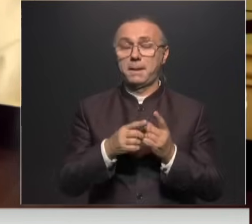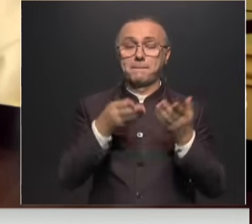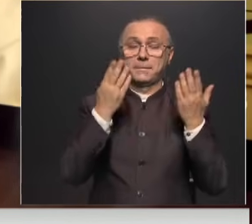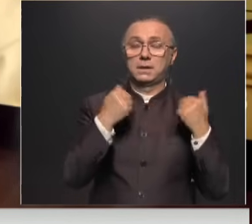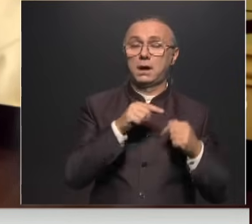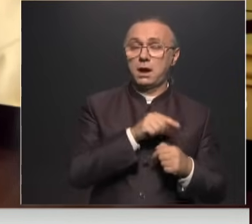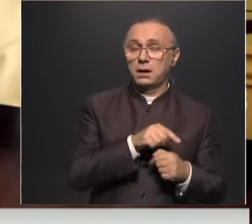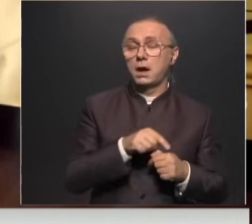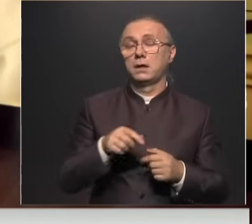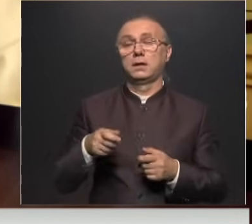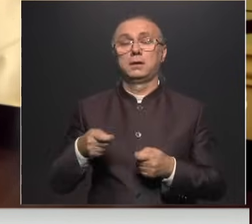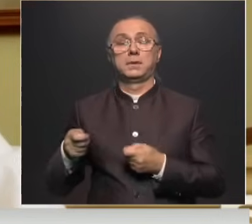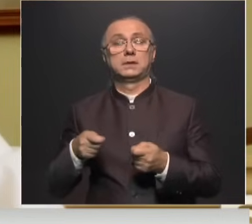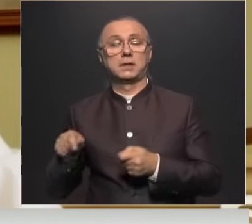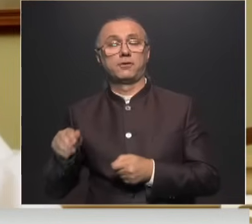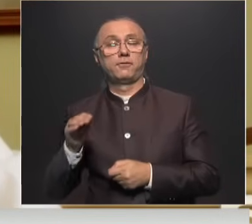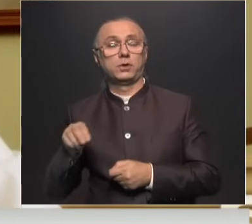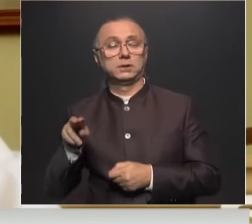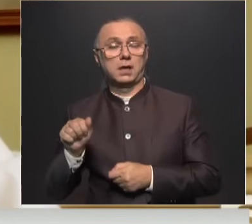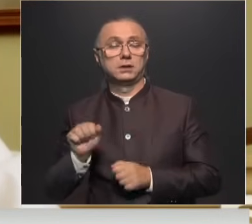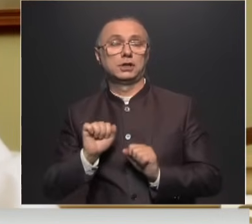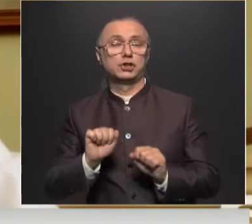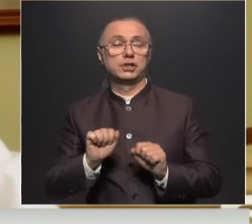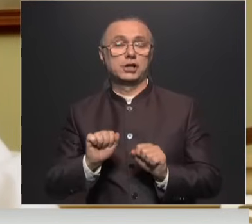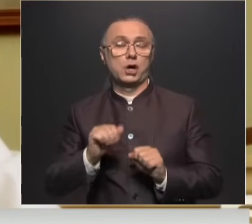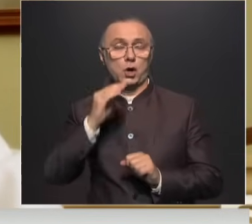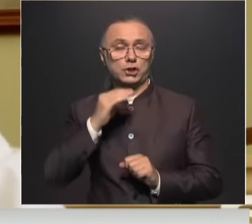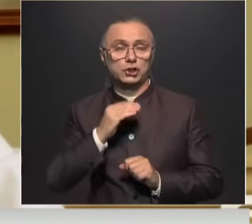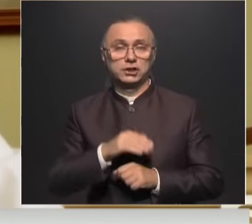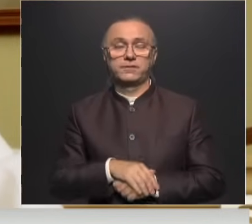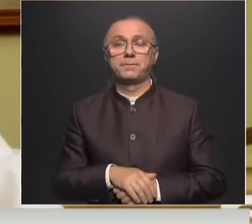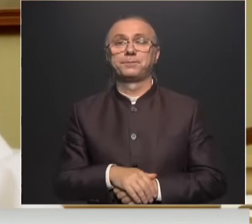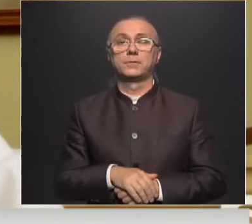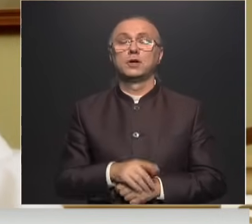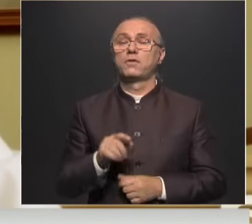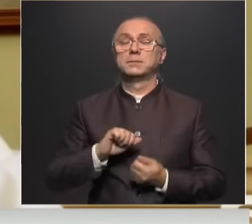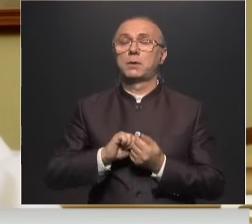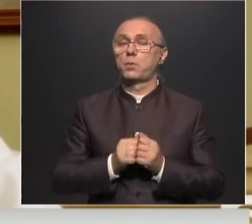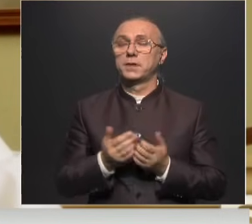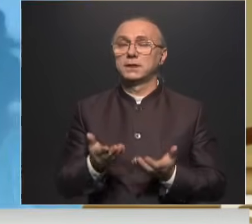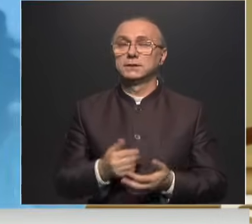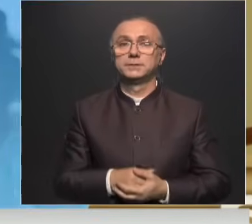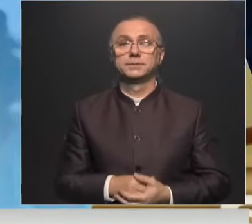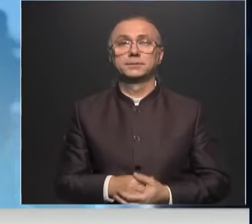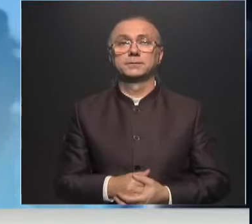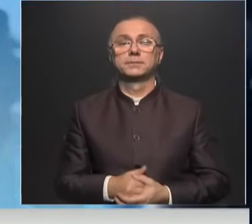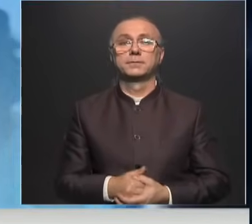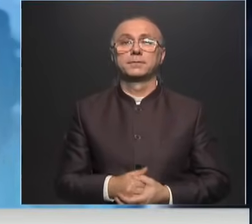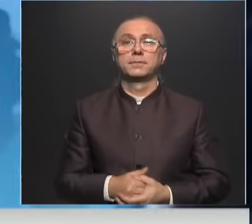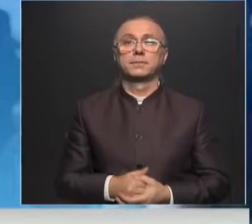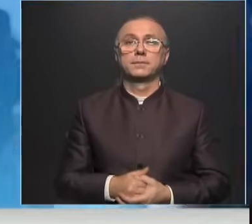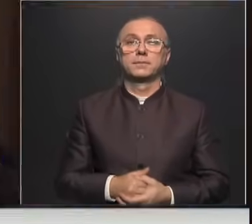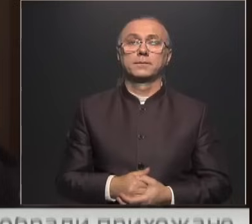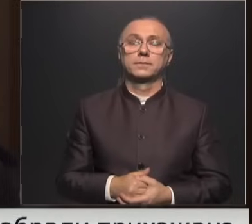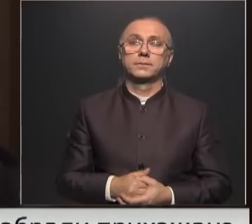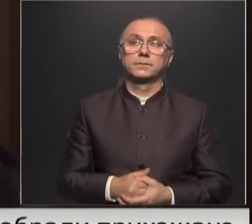«Защитники Отечества». Что вам особенно запомнилось? Ну, встреча с святейшим – это всегда особый момент жизни. И